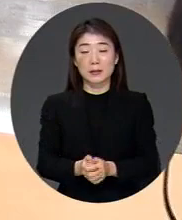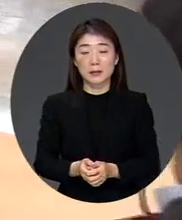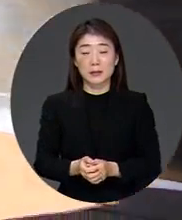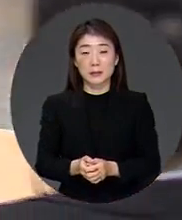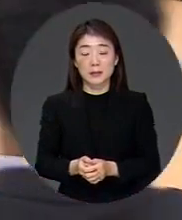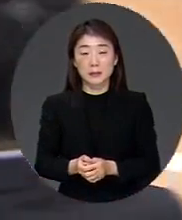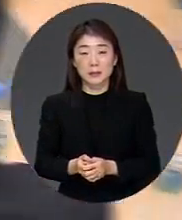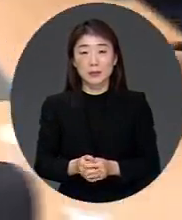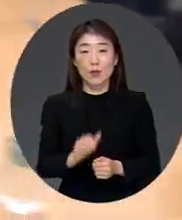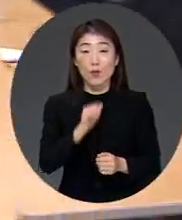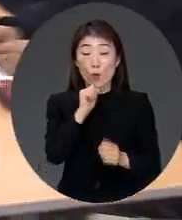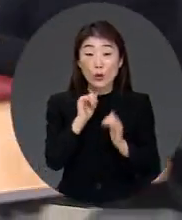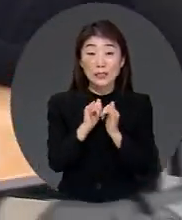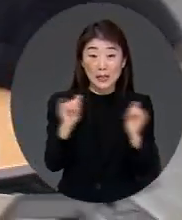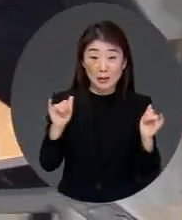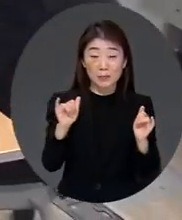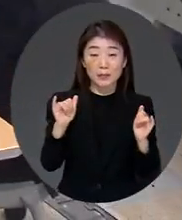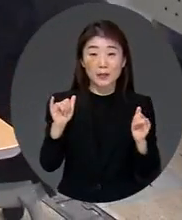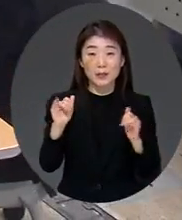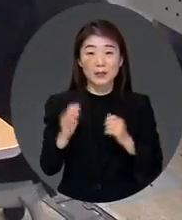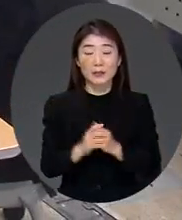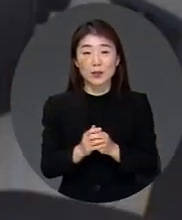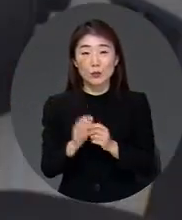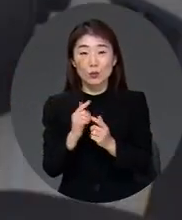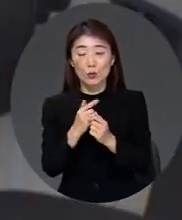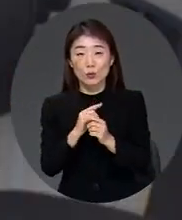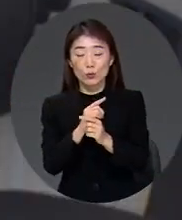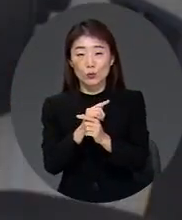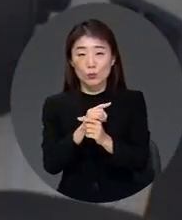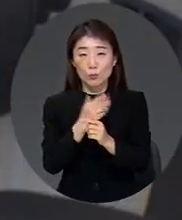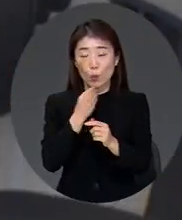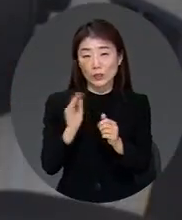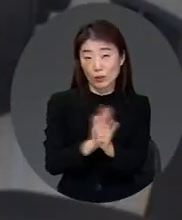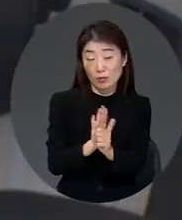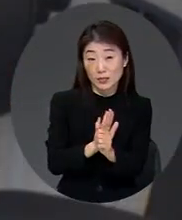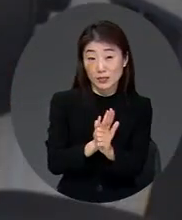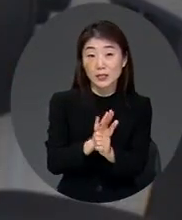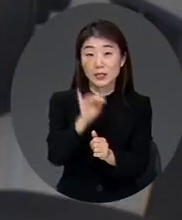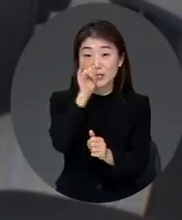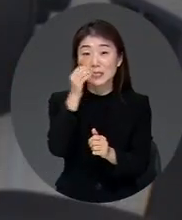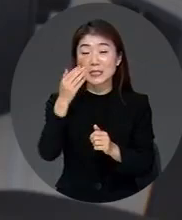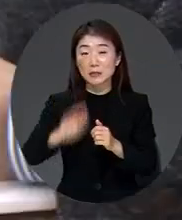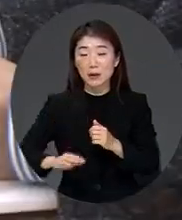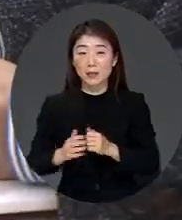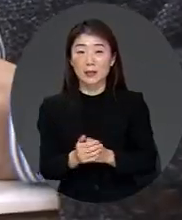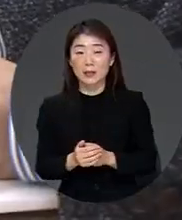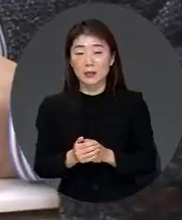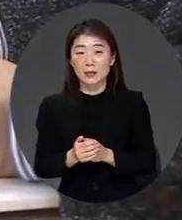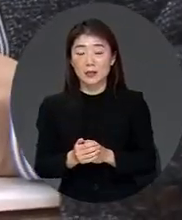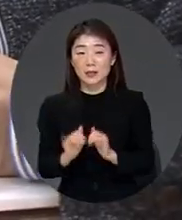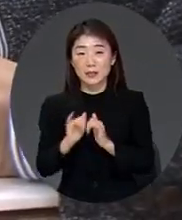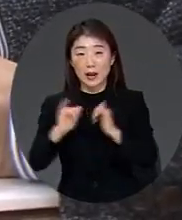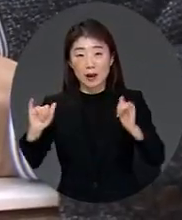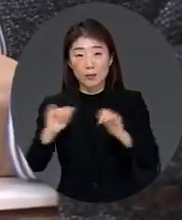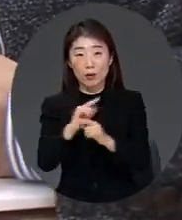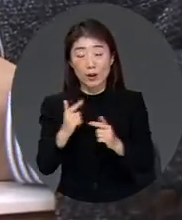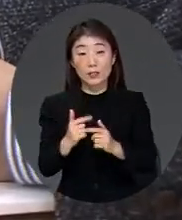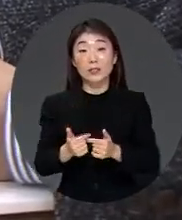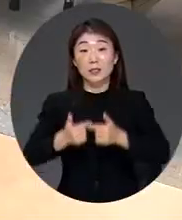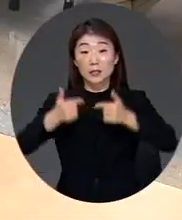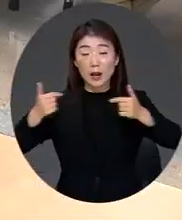서민과 저소득층 복지전담팀을 가동하고 있지만 무상급식소 등의 인력과 예산을 늘리고